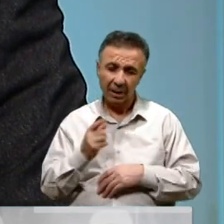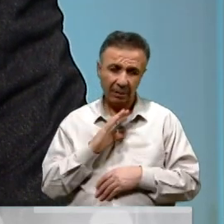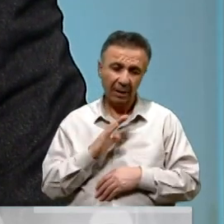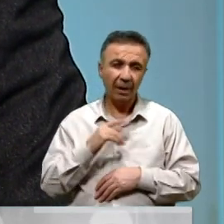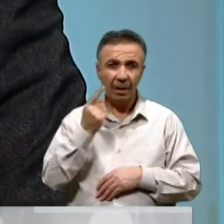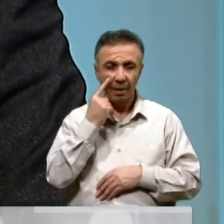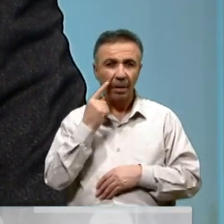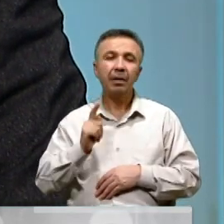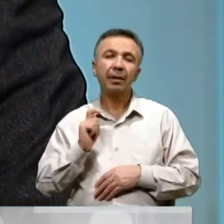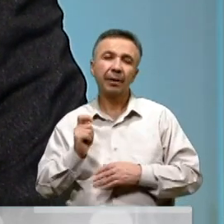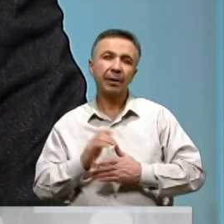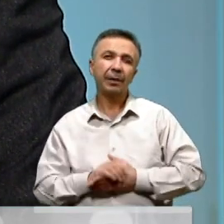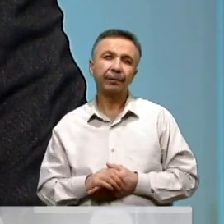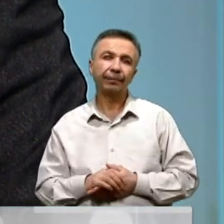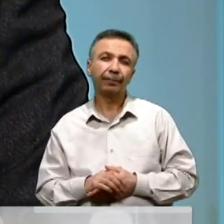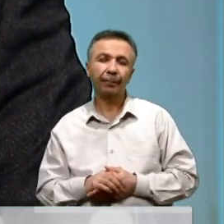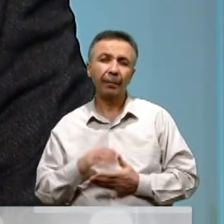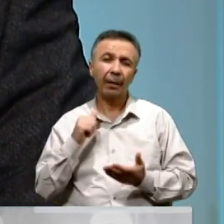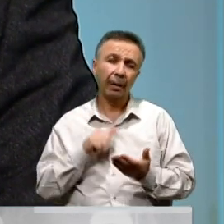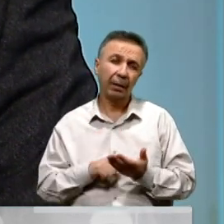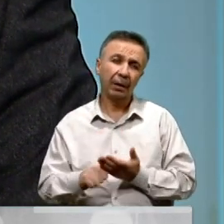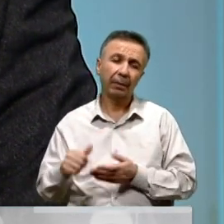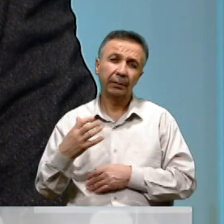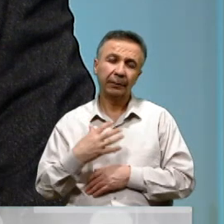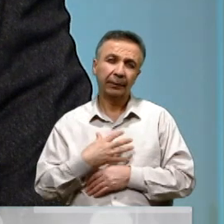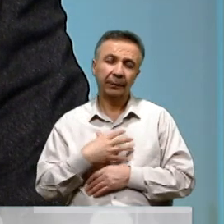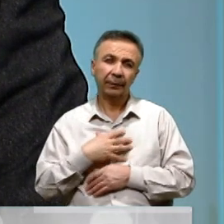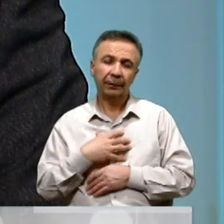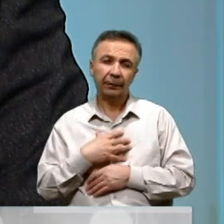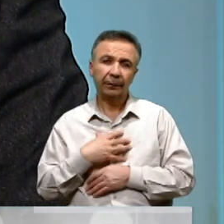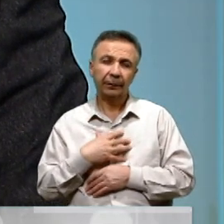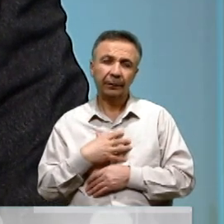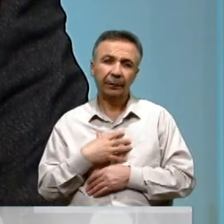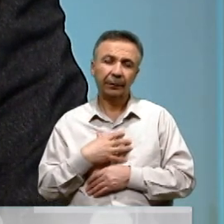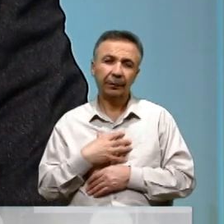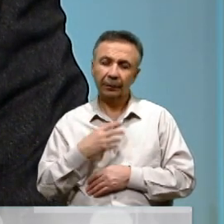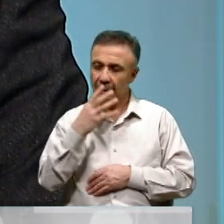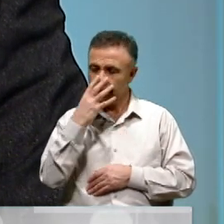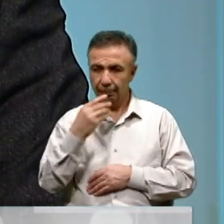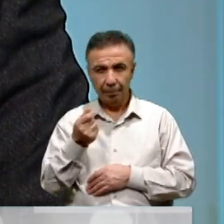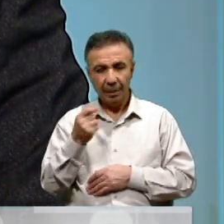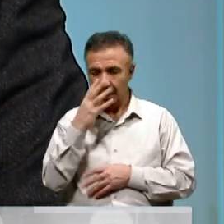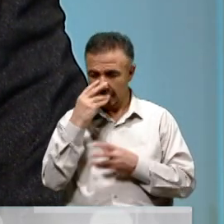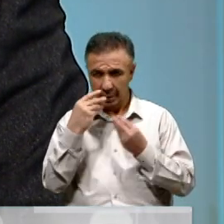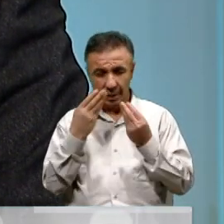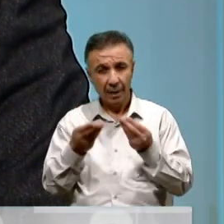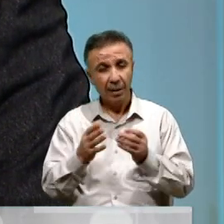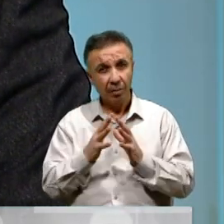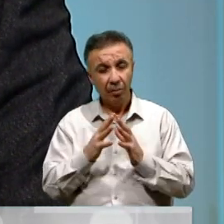devlet gerçekten tamamen kendisinden hibede bulunarak,